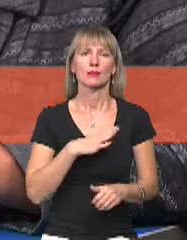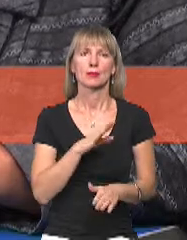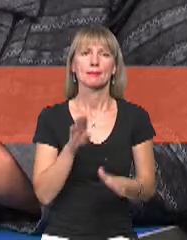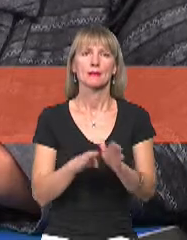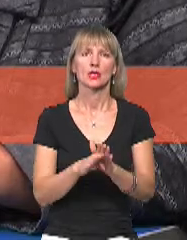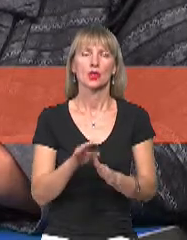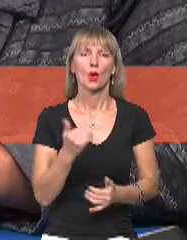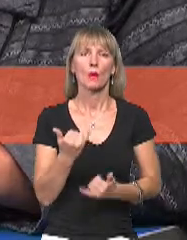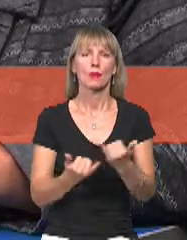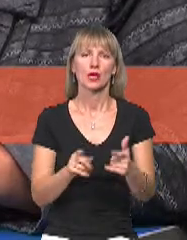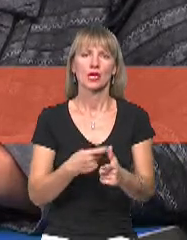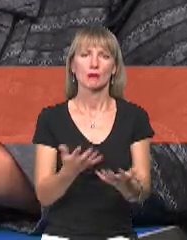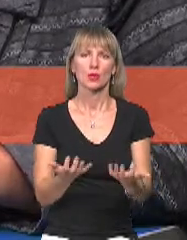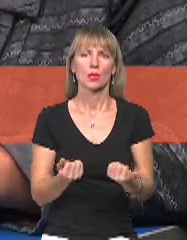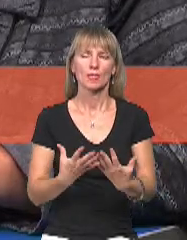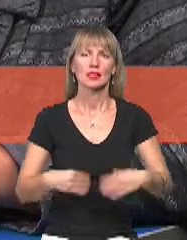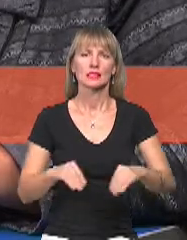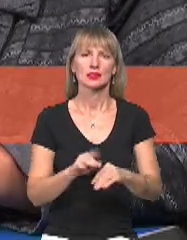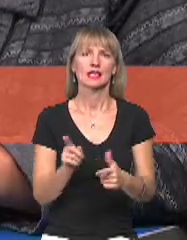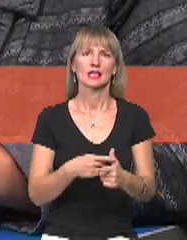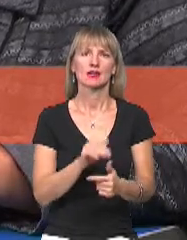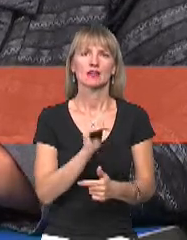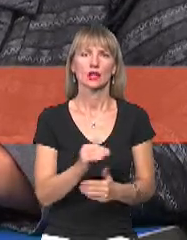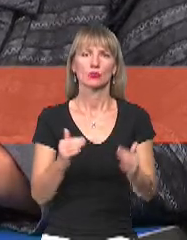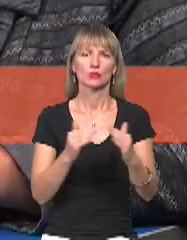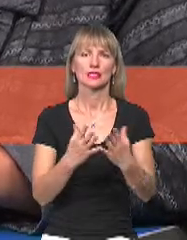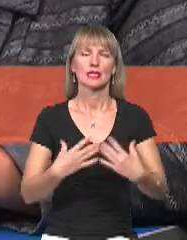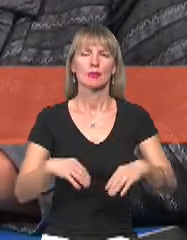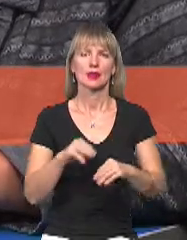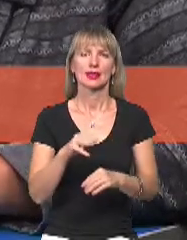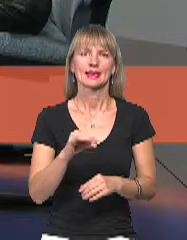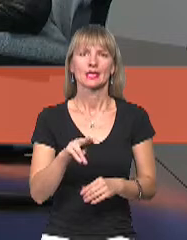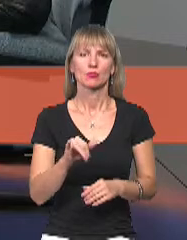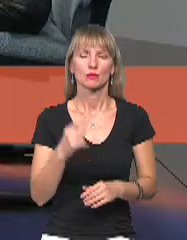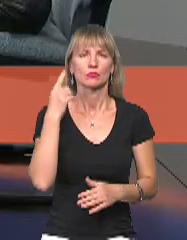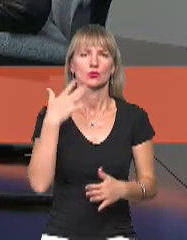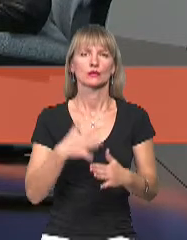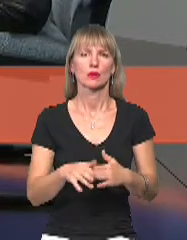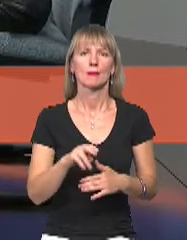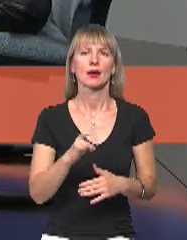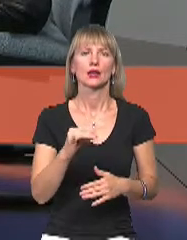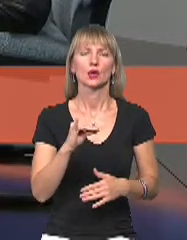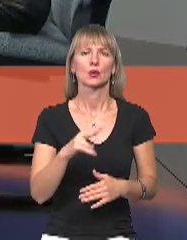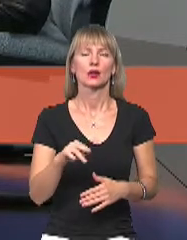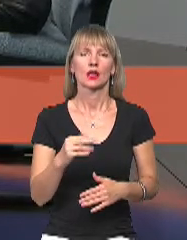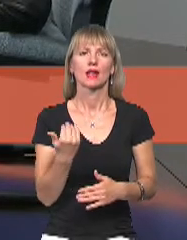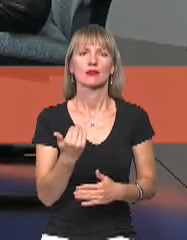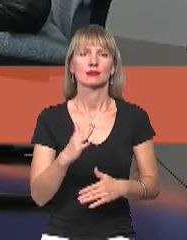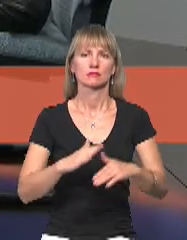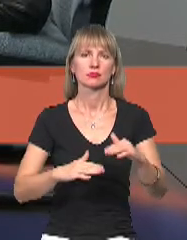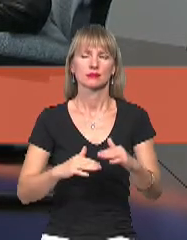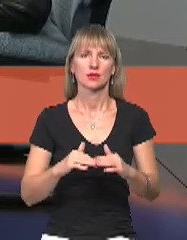в прийомних сім'ях, або в дитячих будинках сімейного типу. Зрозуміло. Пані Юля, а до вас, як до